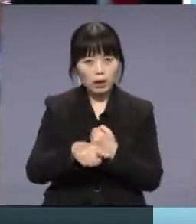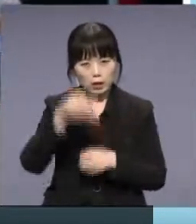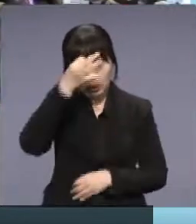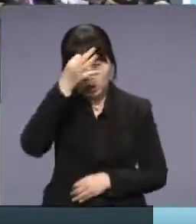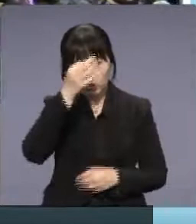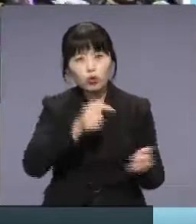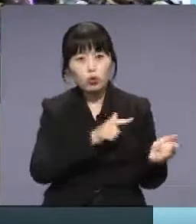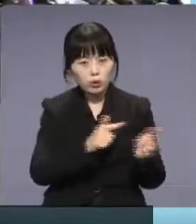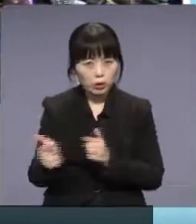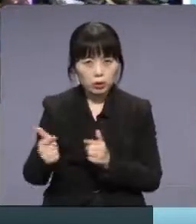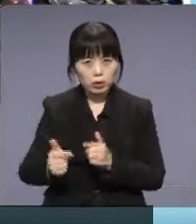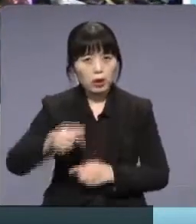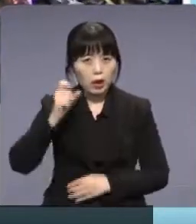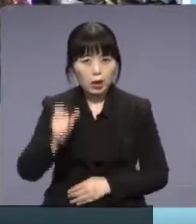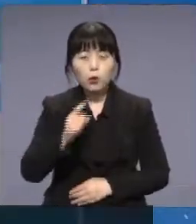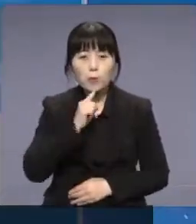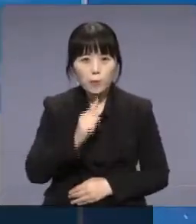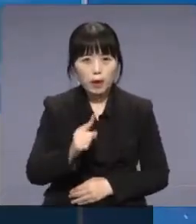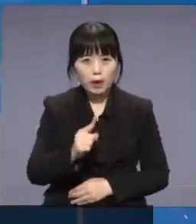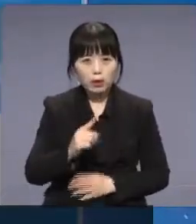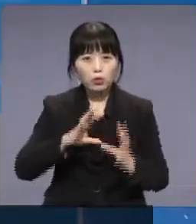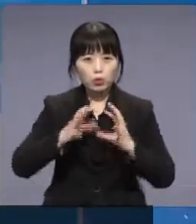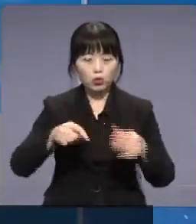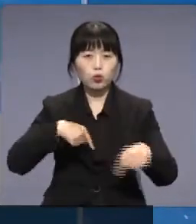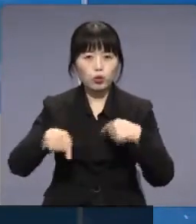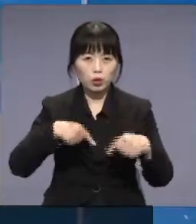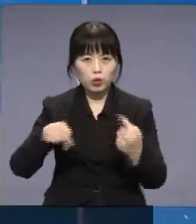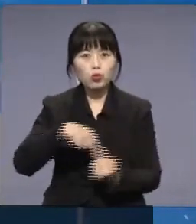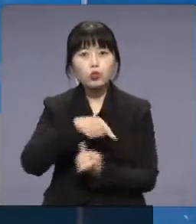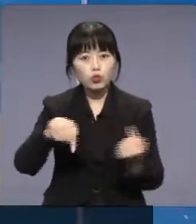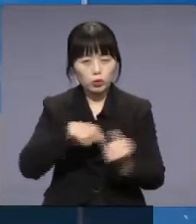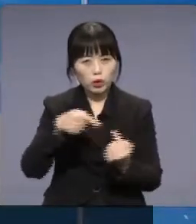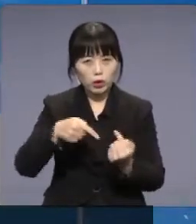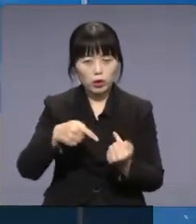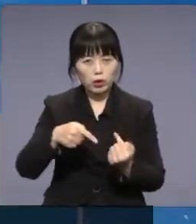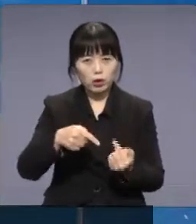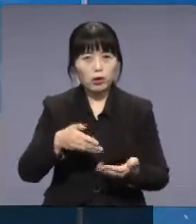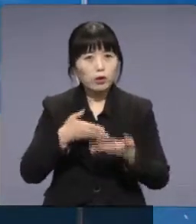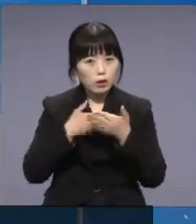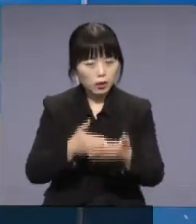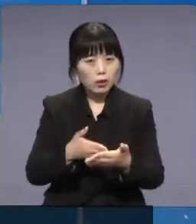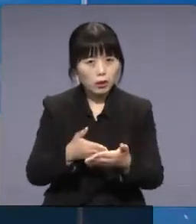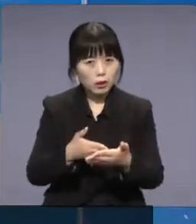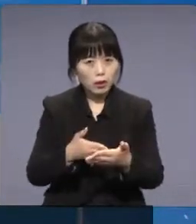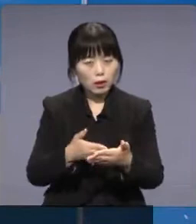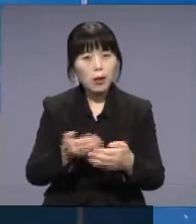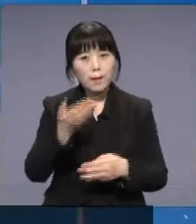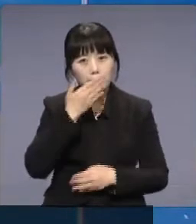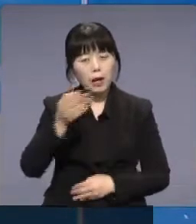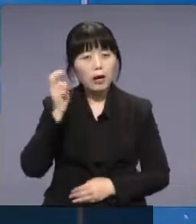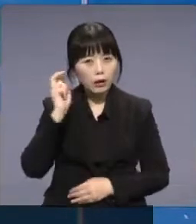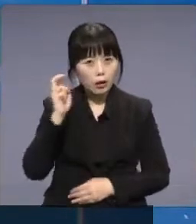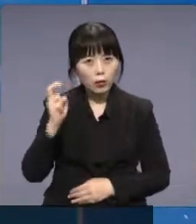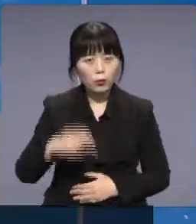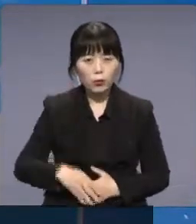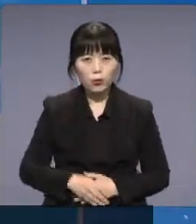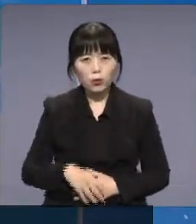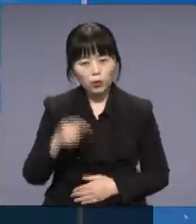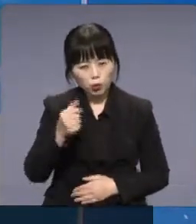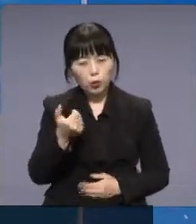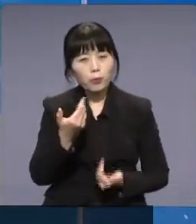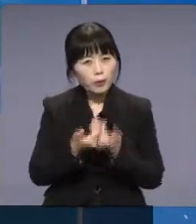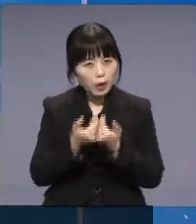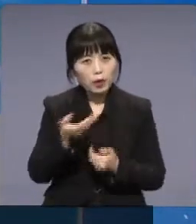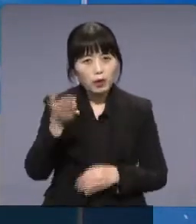이런 것들을 강조하는 그 국정 운영으로 가는 그런 어젠다를 제시하기 위해서 좀 낯설지만 이런